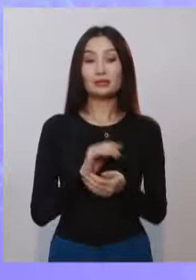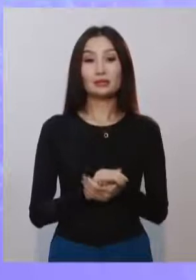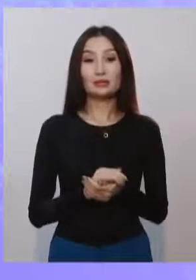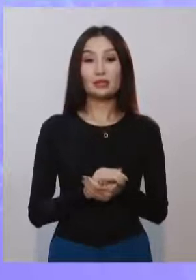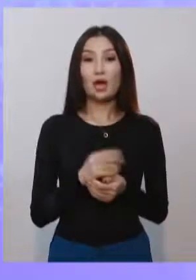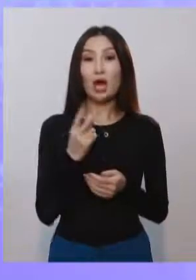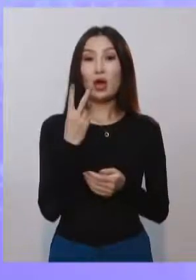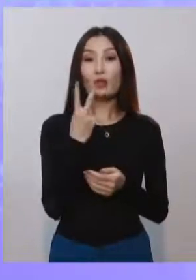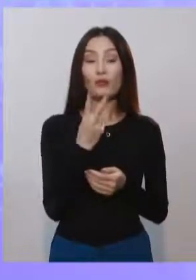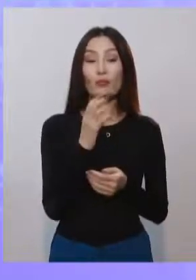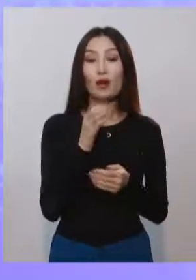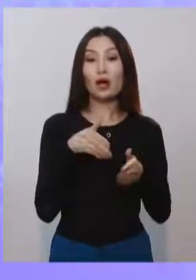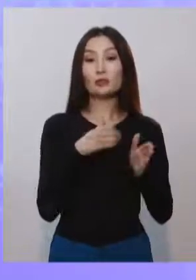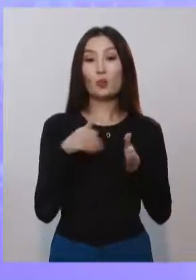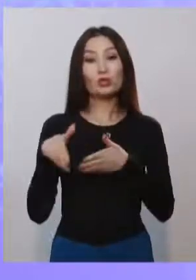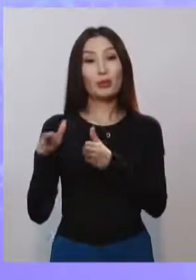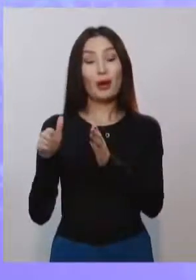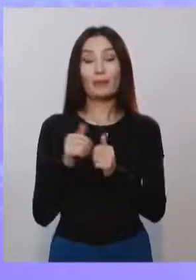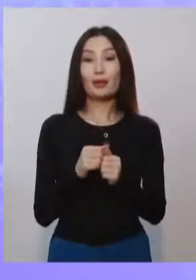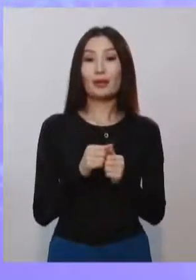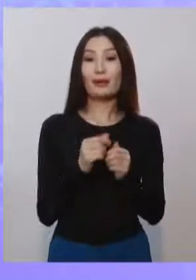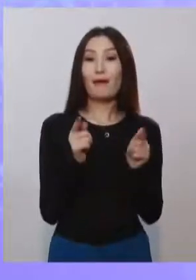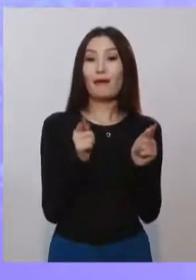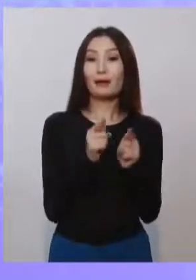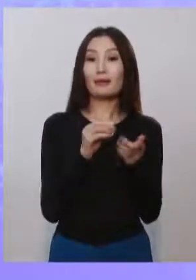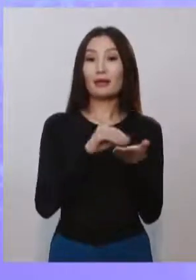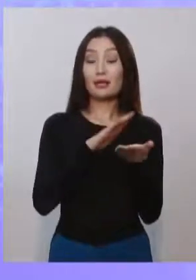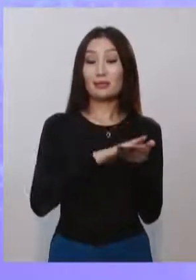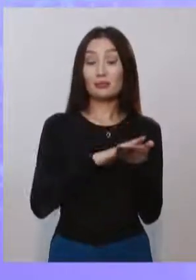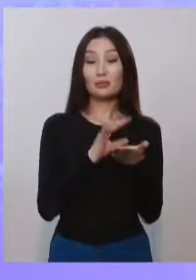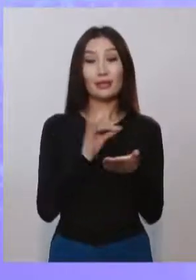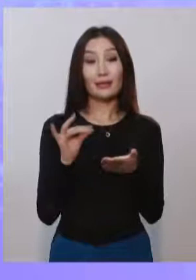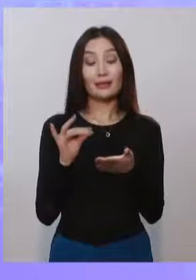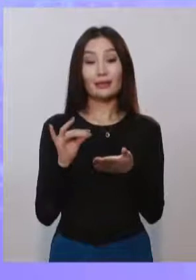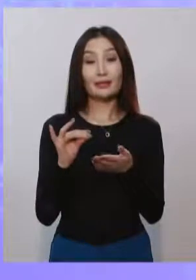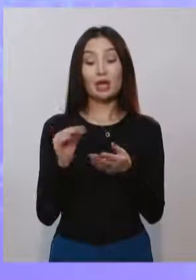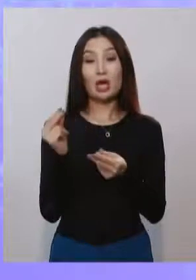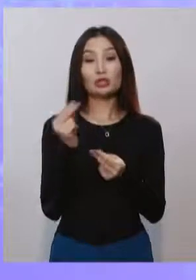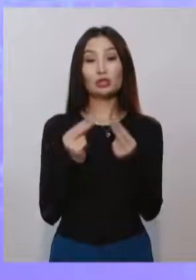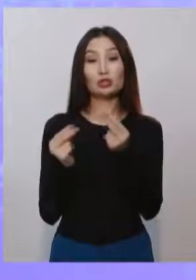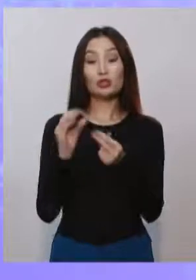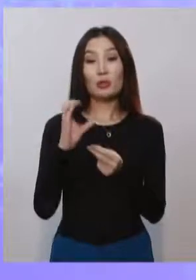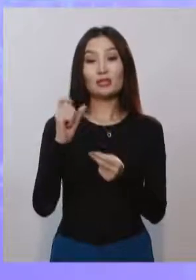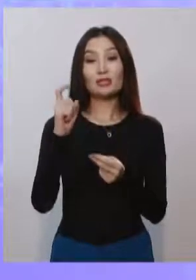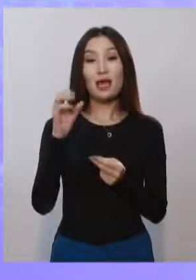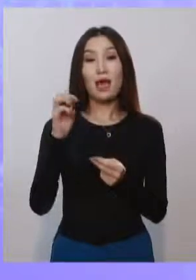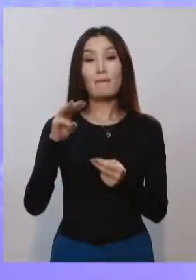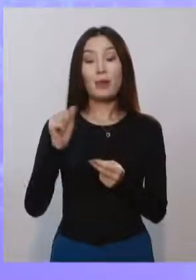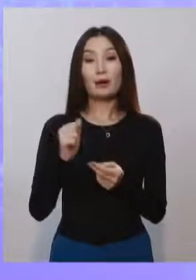двумя способами краткой записью и чертежом схемой